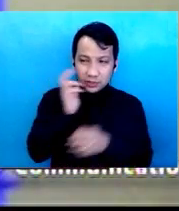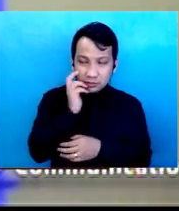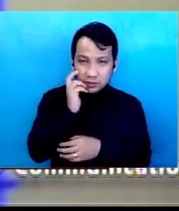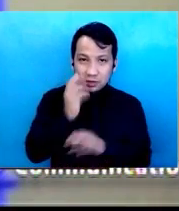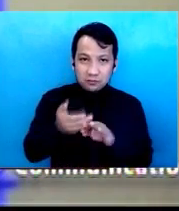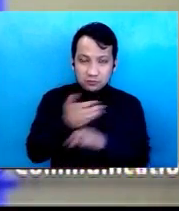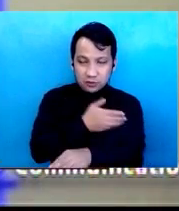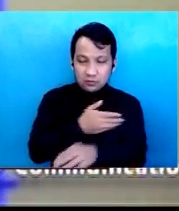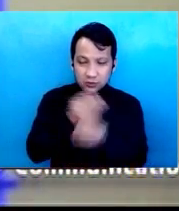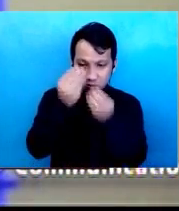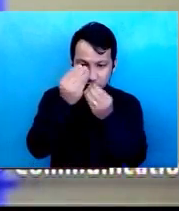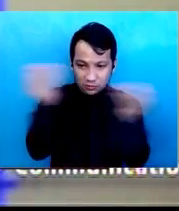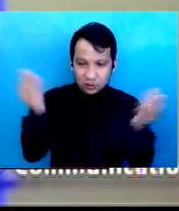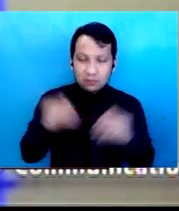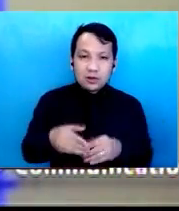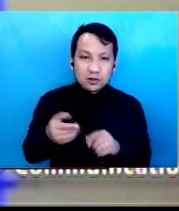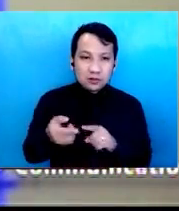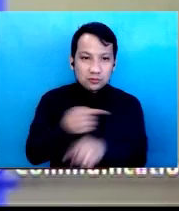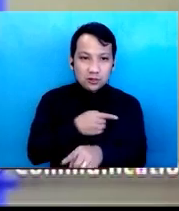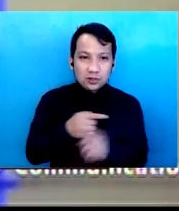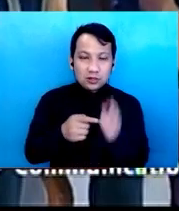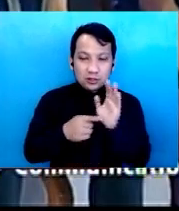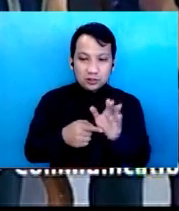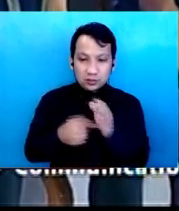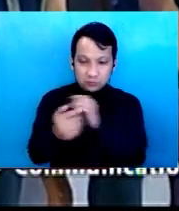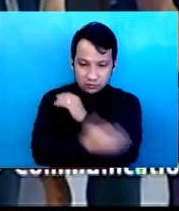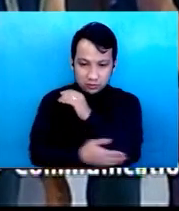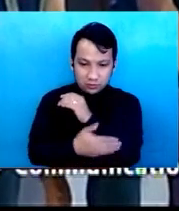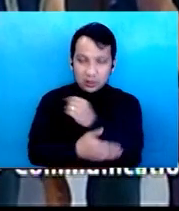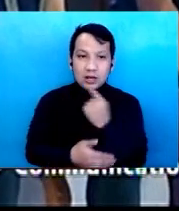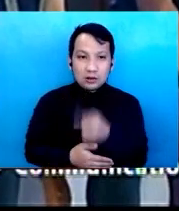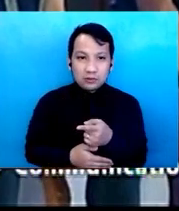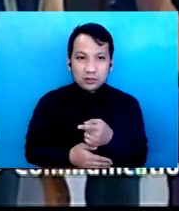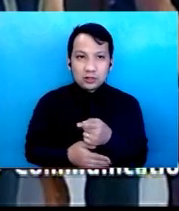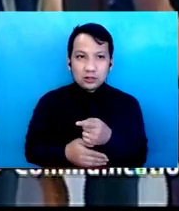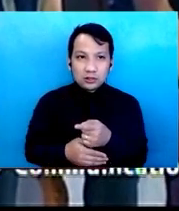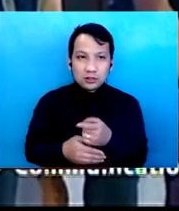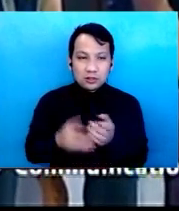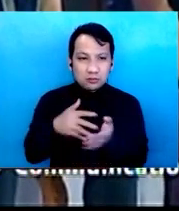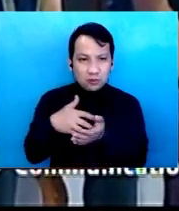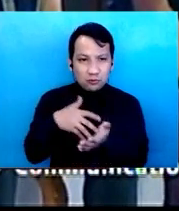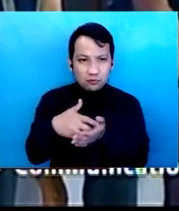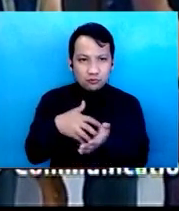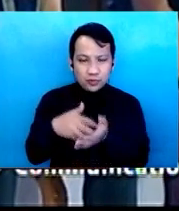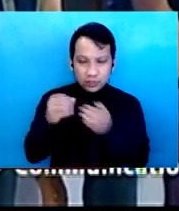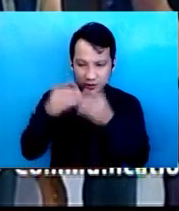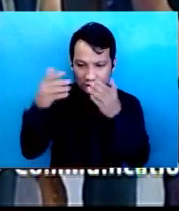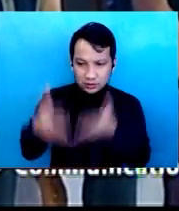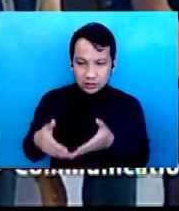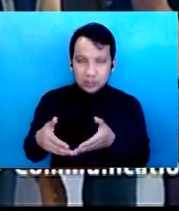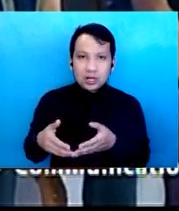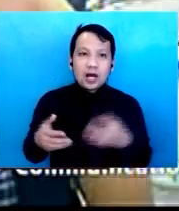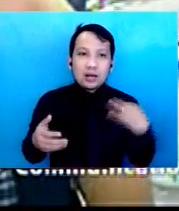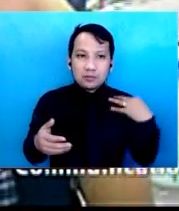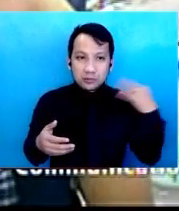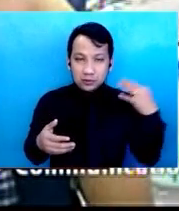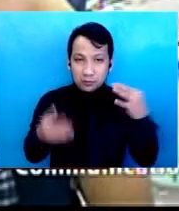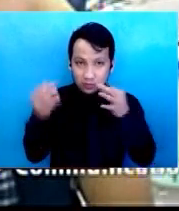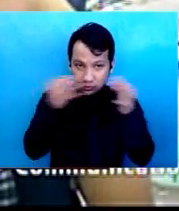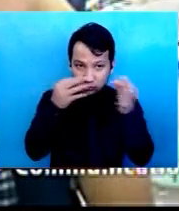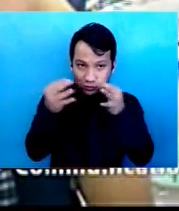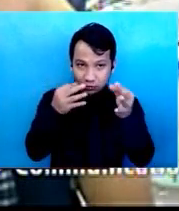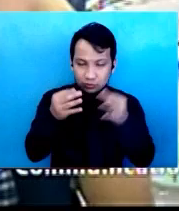niyang ibunyag sa naunin niyang event sa probinsya na may anyay weak leader at presidential candidate na gumagamit ng